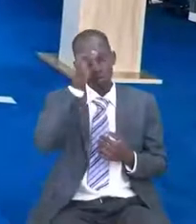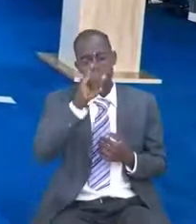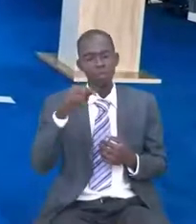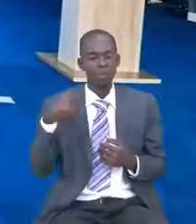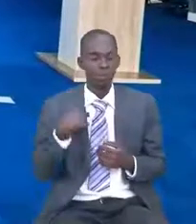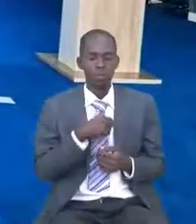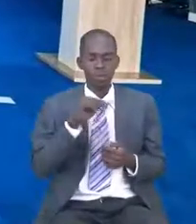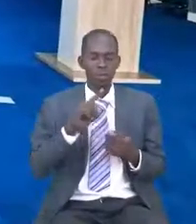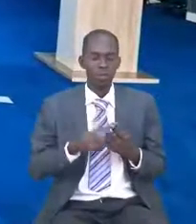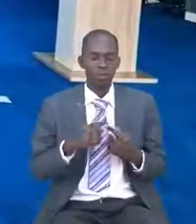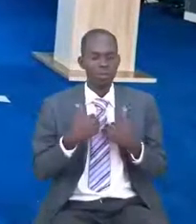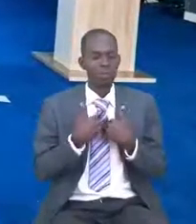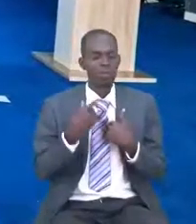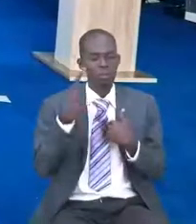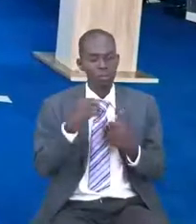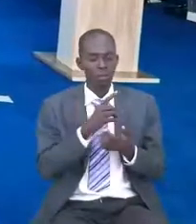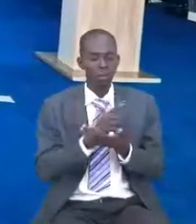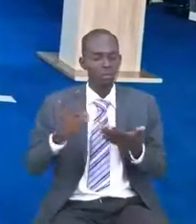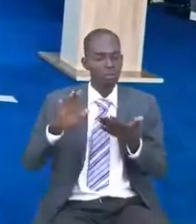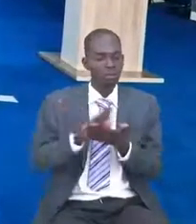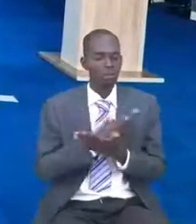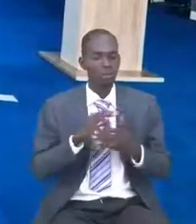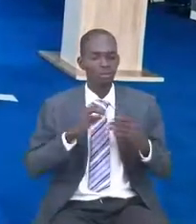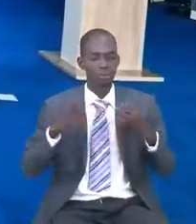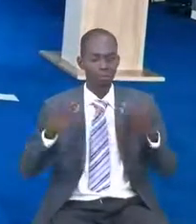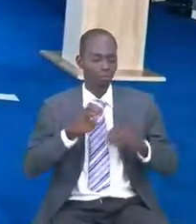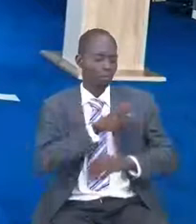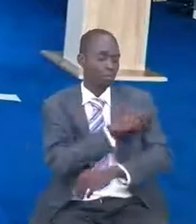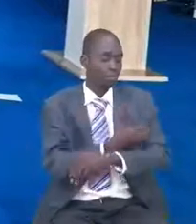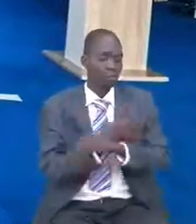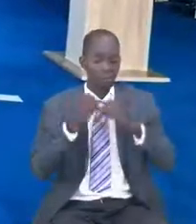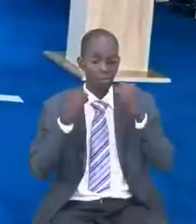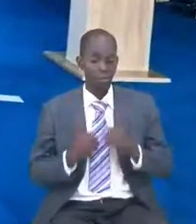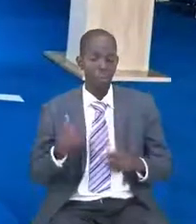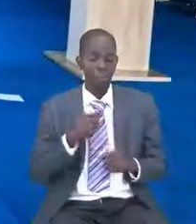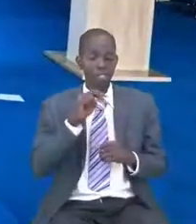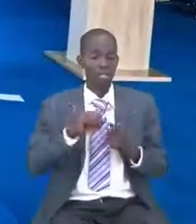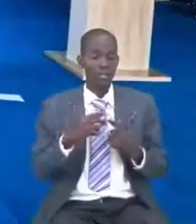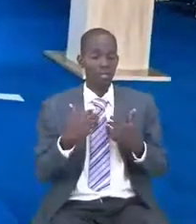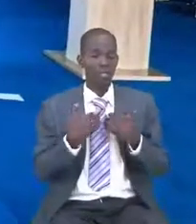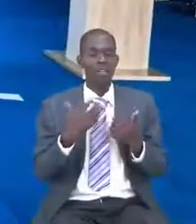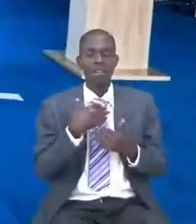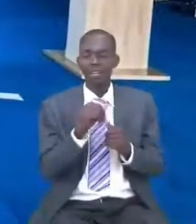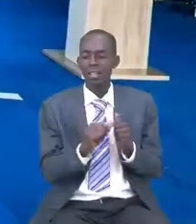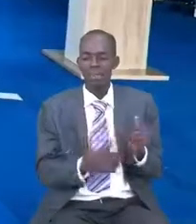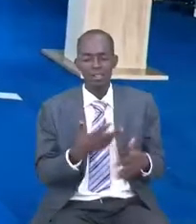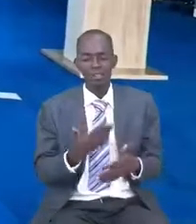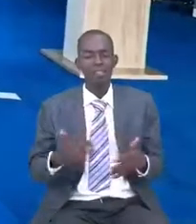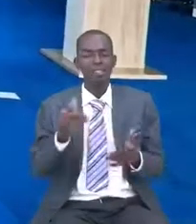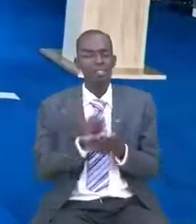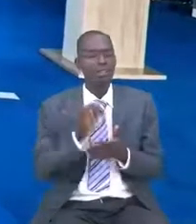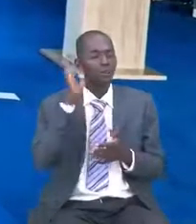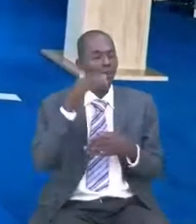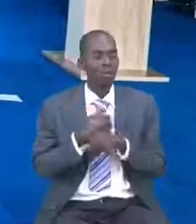devrions avoir, l'énergie divine que nous devrions avoir, et tout ce qui